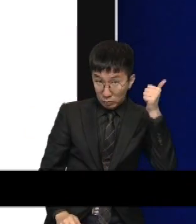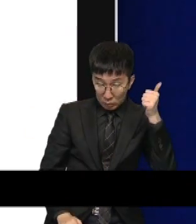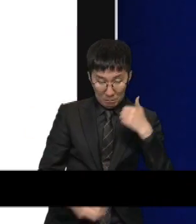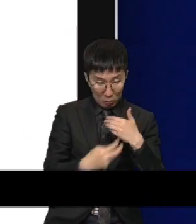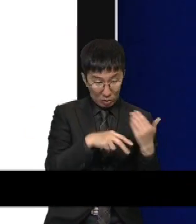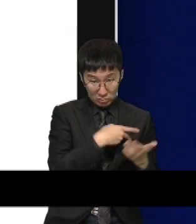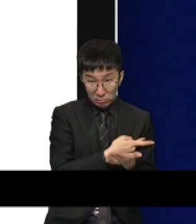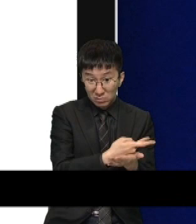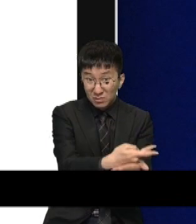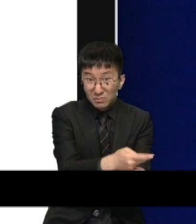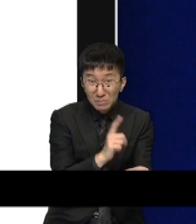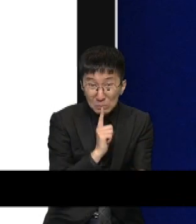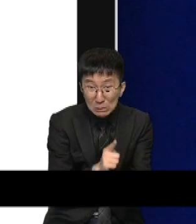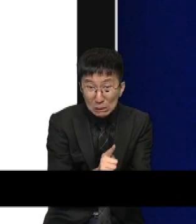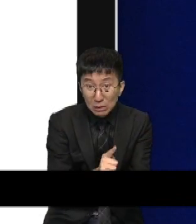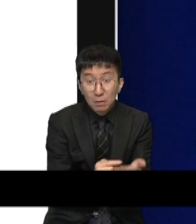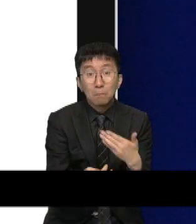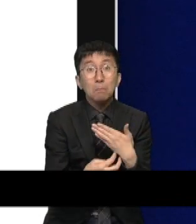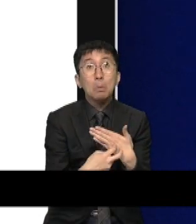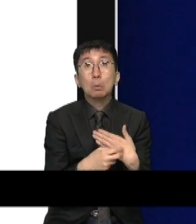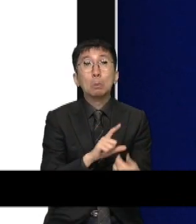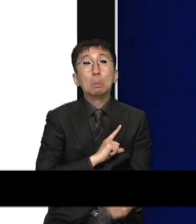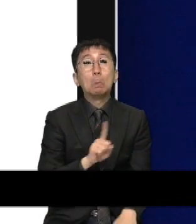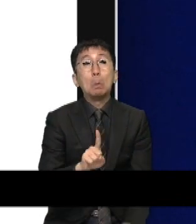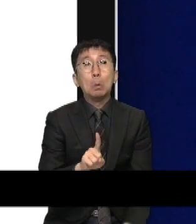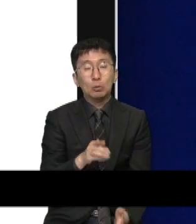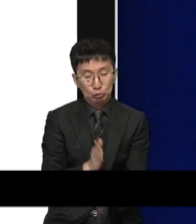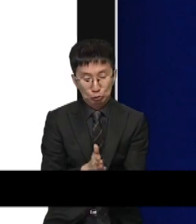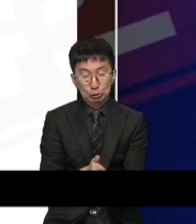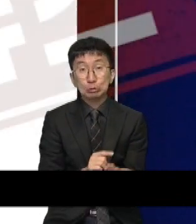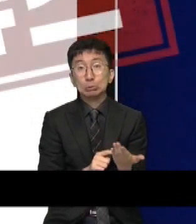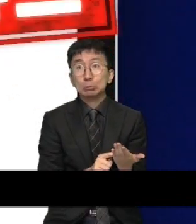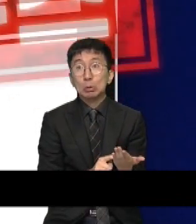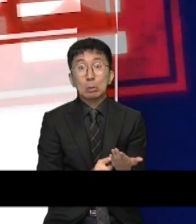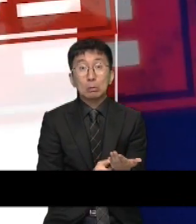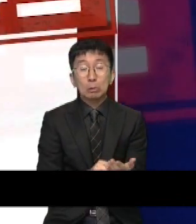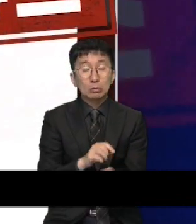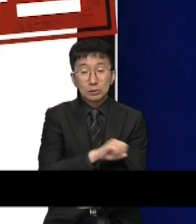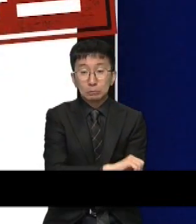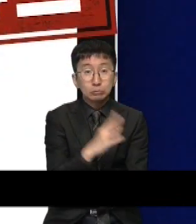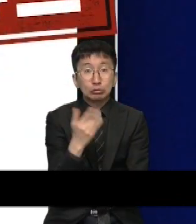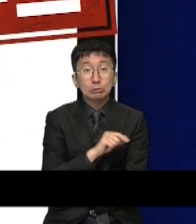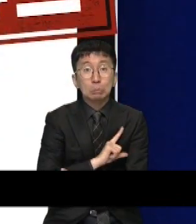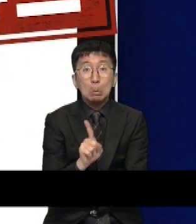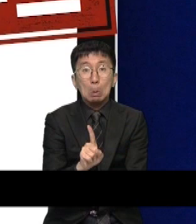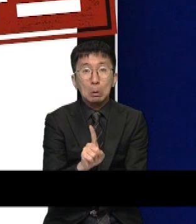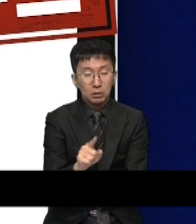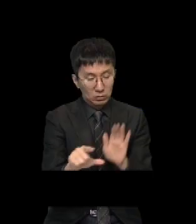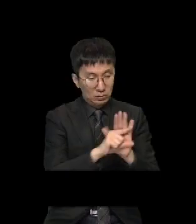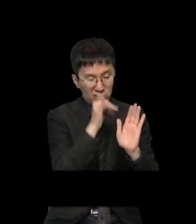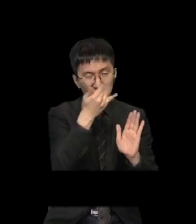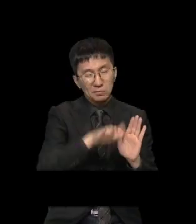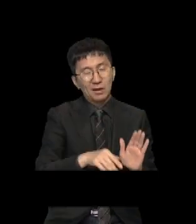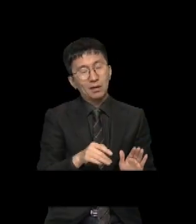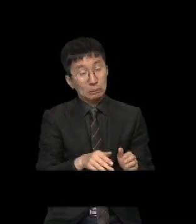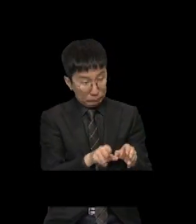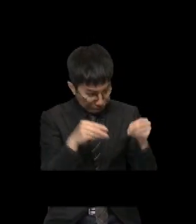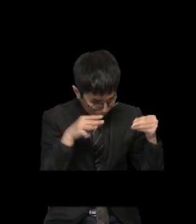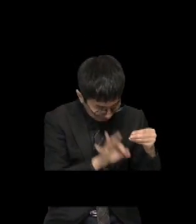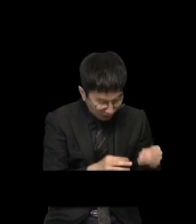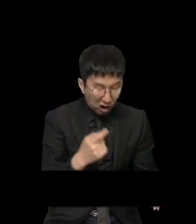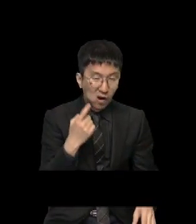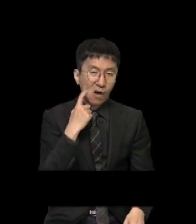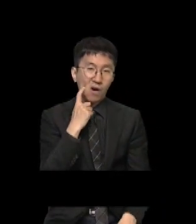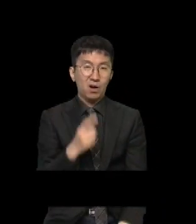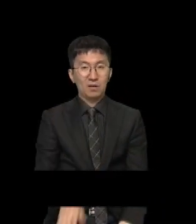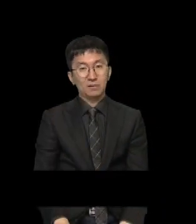이송됐다는 기사는 구체적 병원 이름과 언론사 출처도 표기했지만 역시 사실이 아니었습니다. 하마스가